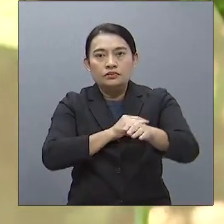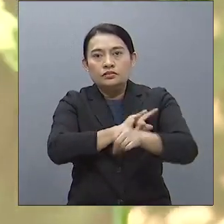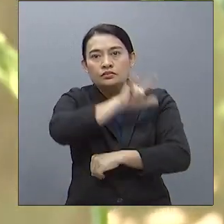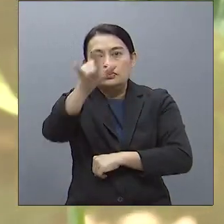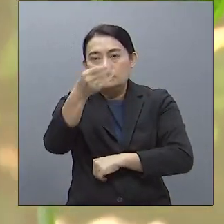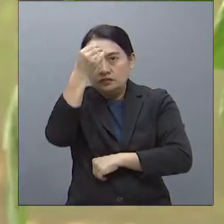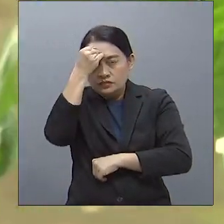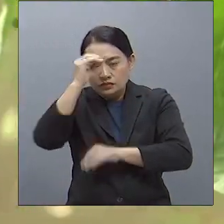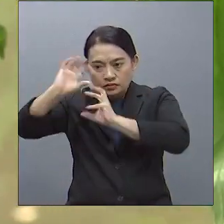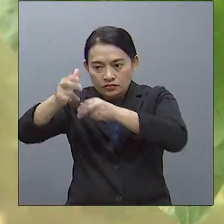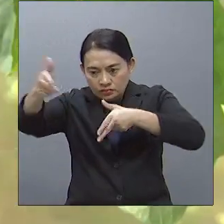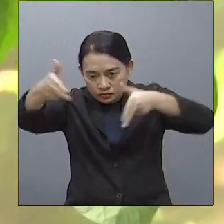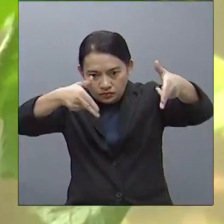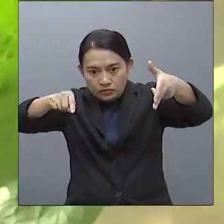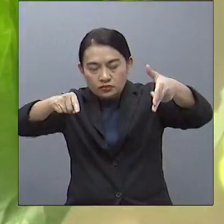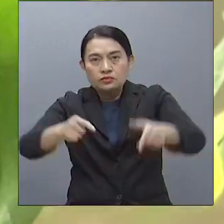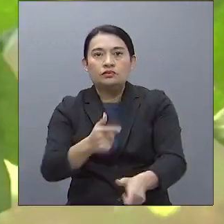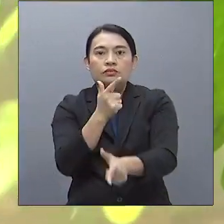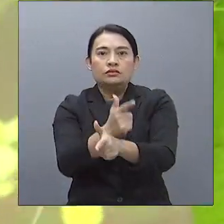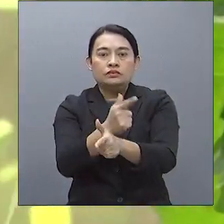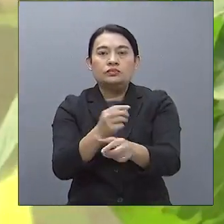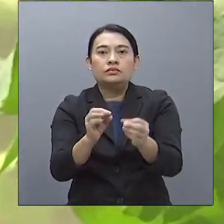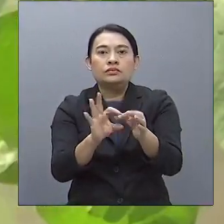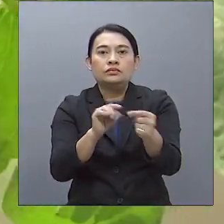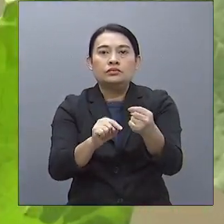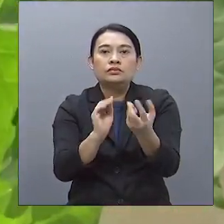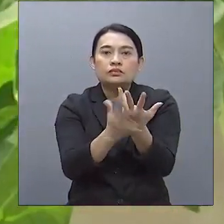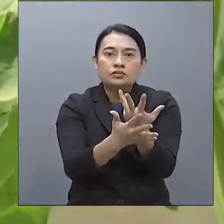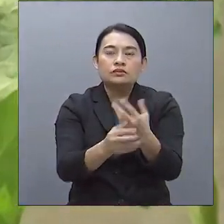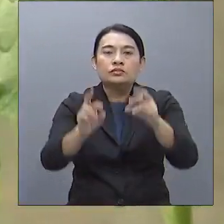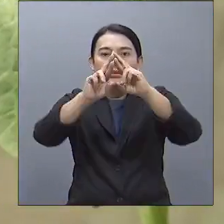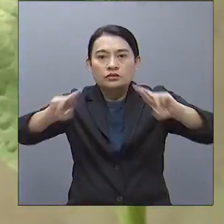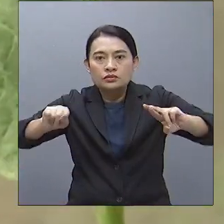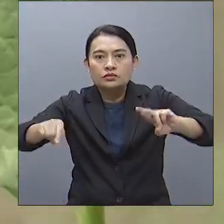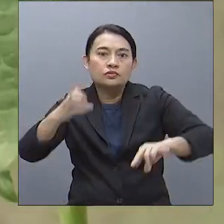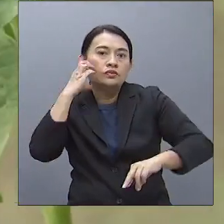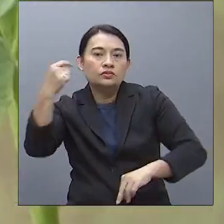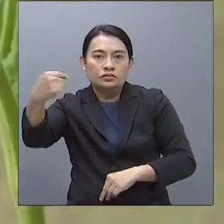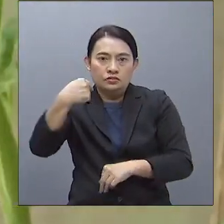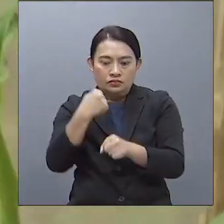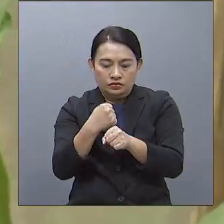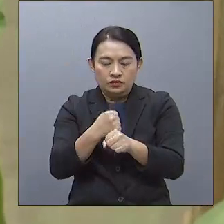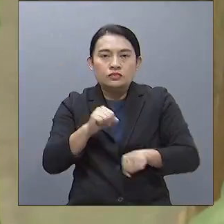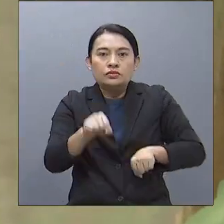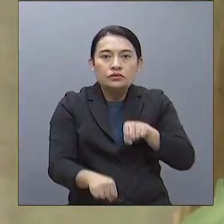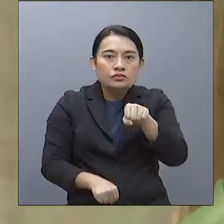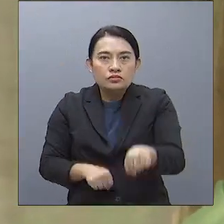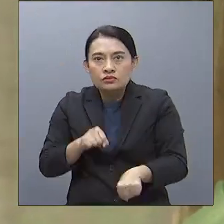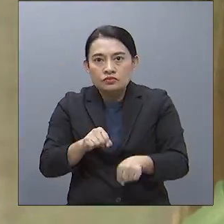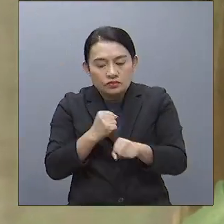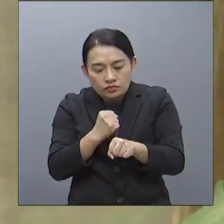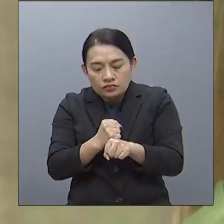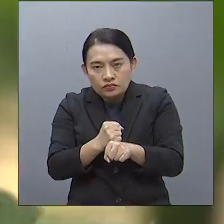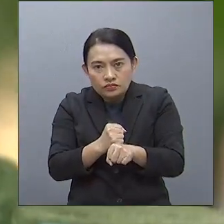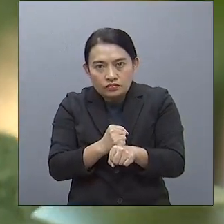ที่ประเทศญี่ปุ่นเนี่ยเขาก็มีฟาร์มผักมีร้านอาหารและเขาก็มีคนโทรเข้ามาสั่งผักเขาก็ปั่นจักรยานตัดผักแล้วก็ปั่นจักรยาน